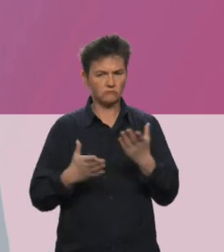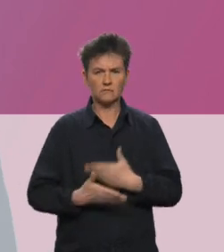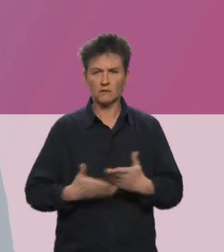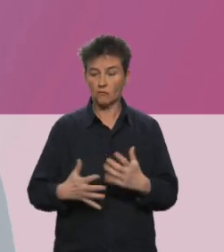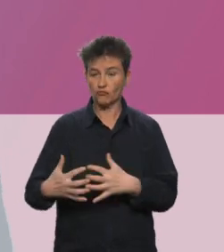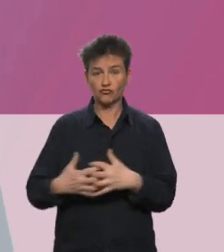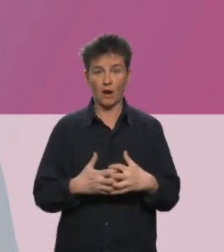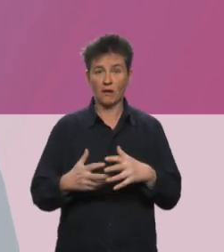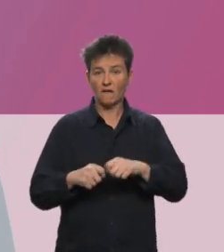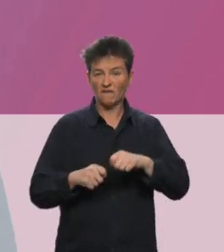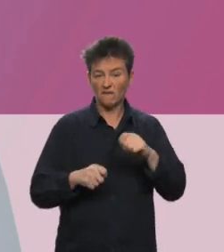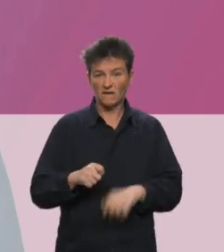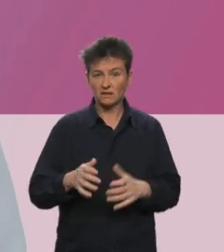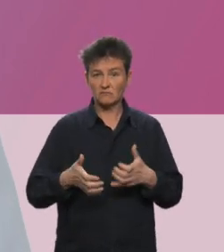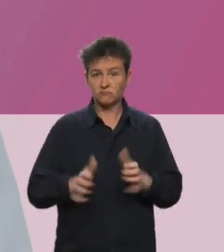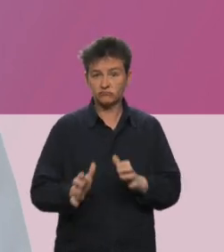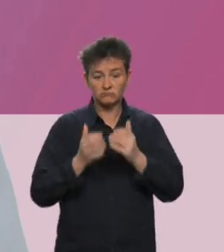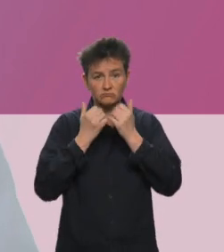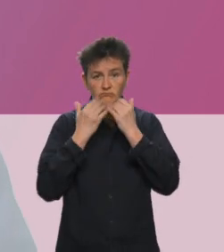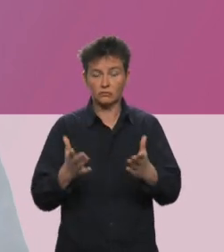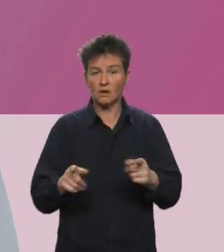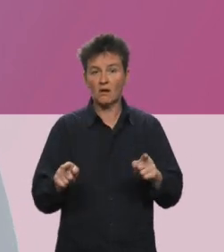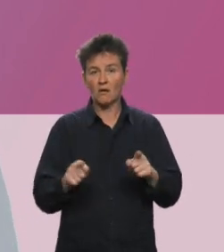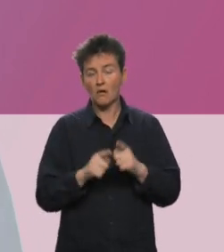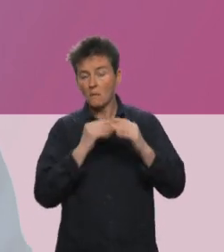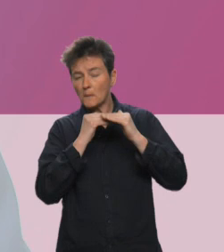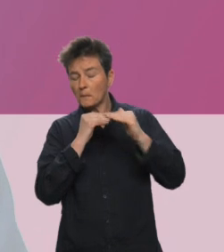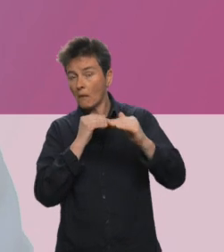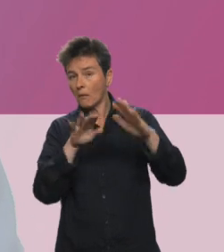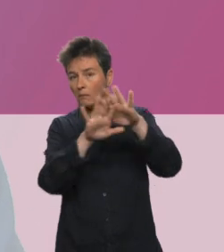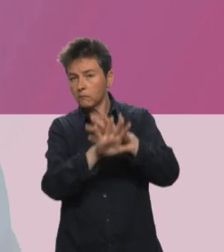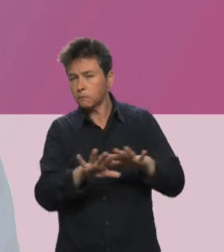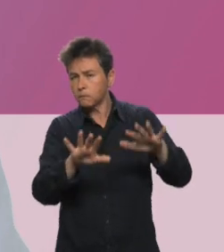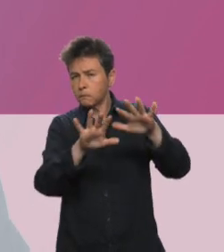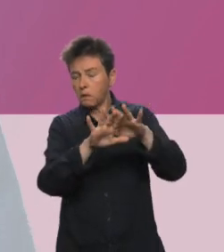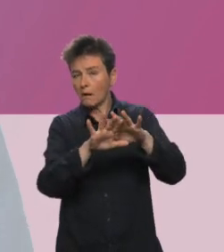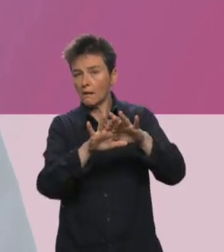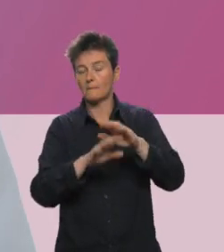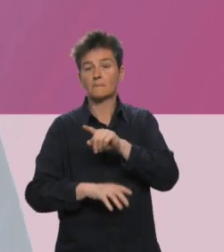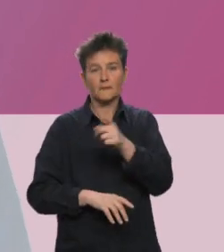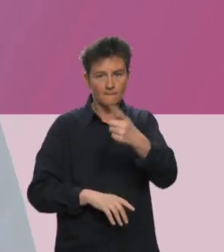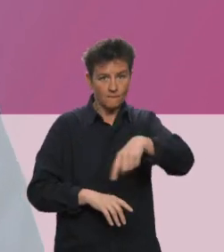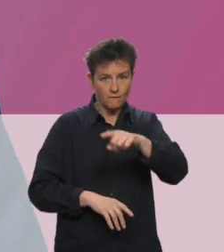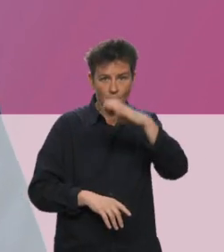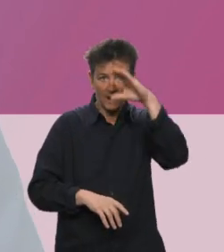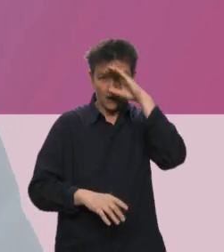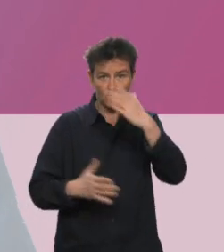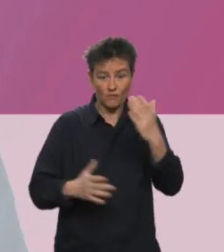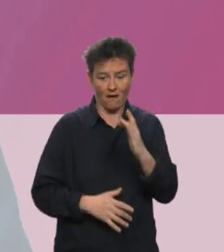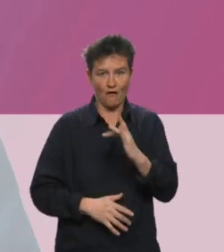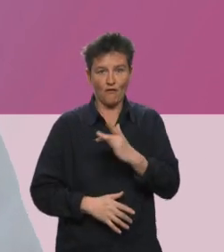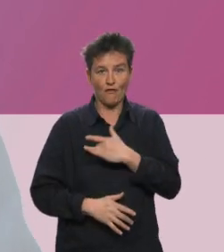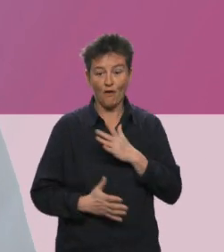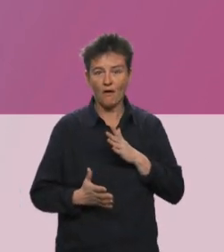tout semble figé, inéluctable, comme si notre horizon était couvert, rabougri. Mais si vous écoutez votre